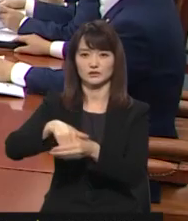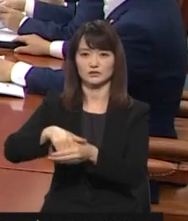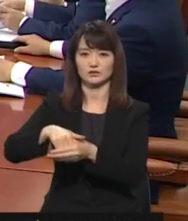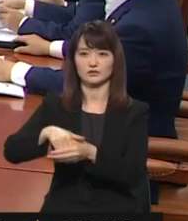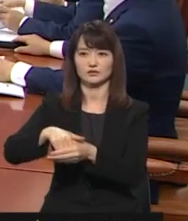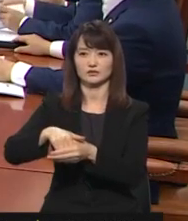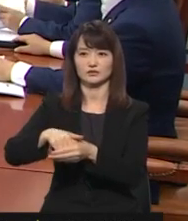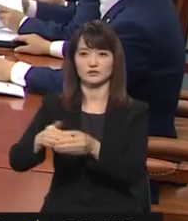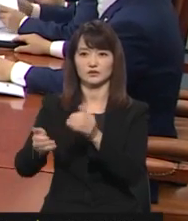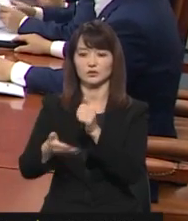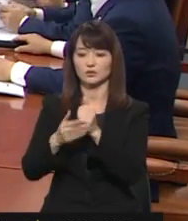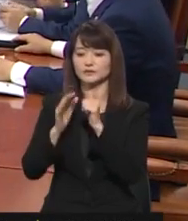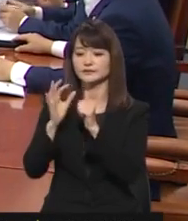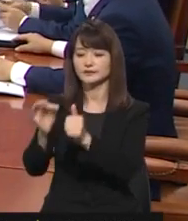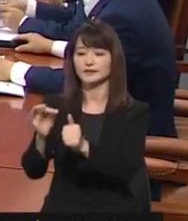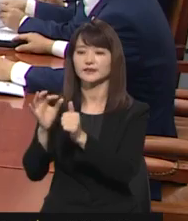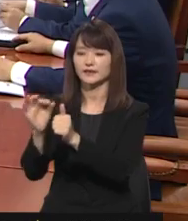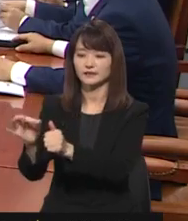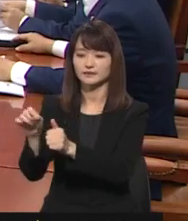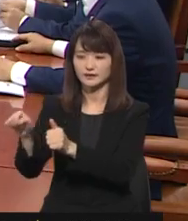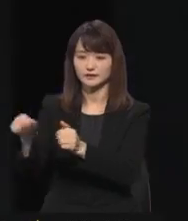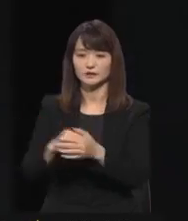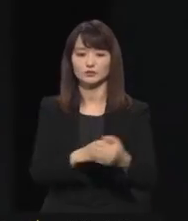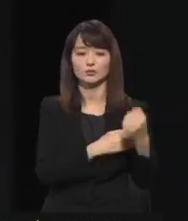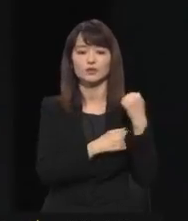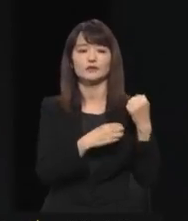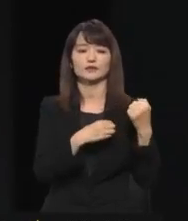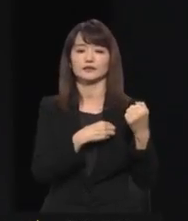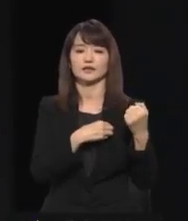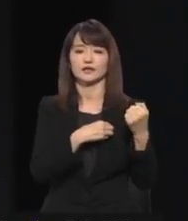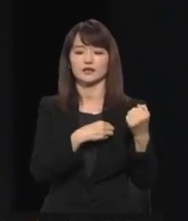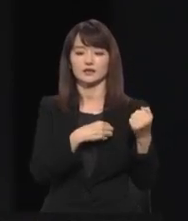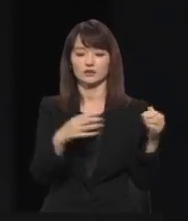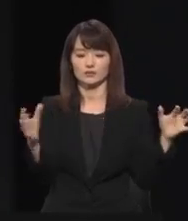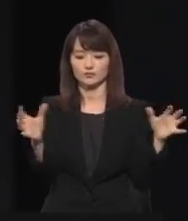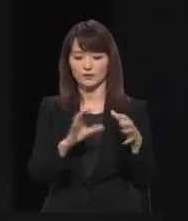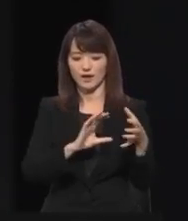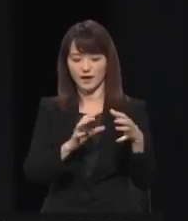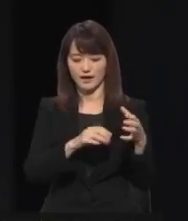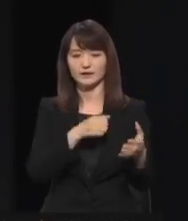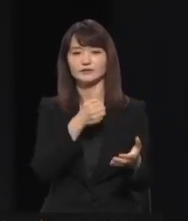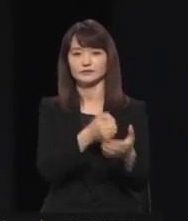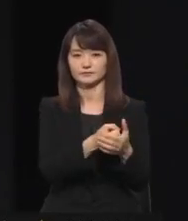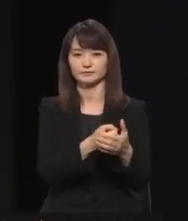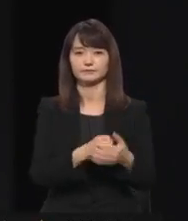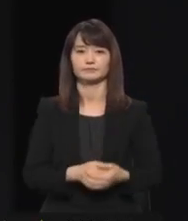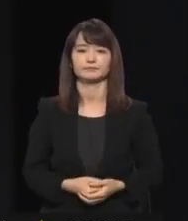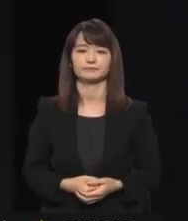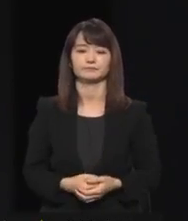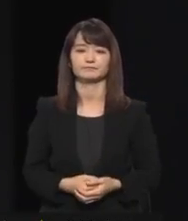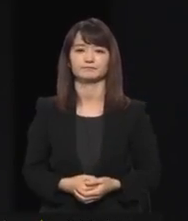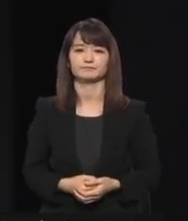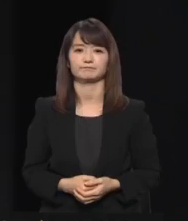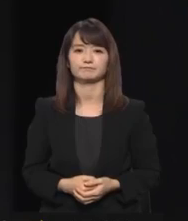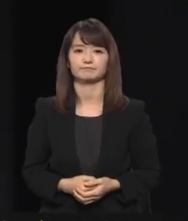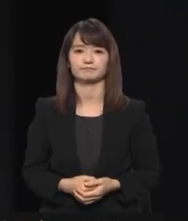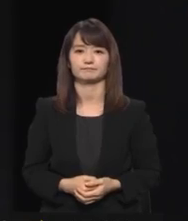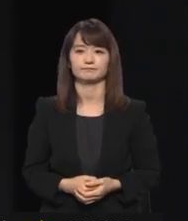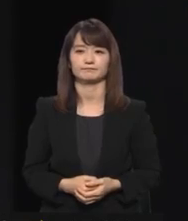통해서 올해 얘기했던 거 거든요 그래서 이미 당원들과 당의 직접 민주적 요소를 우리가 채택하고 있기 때문에